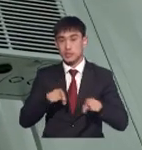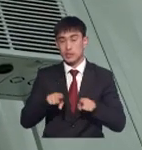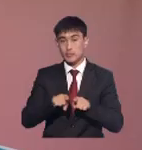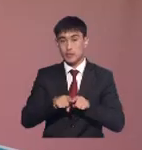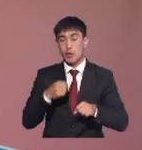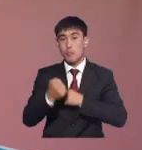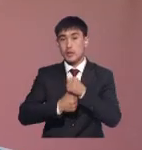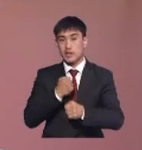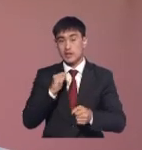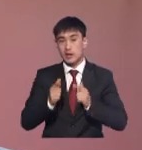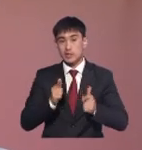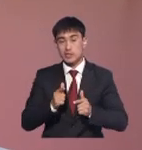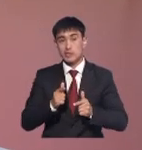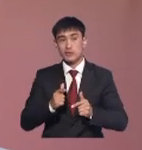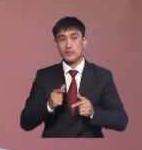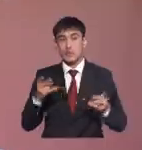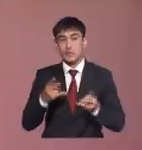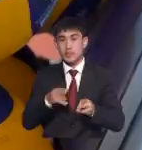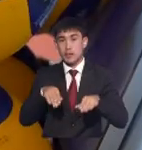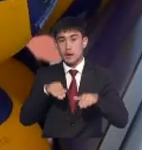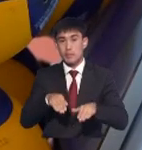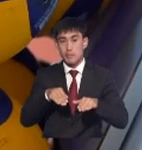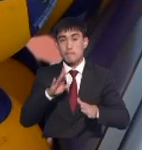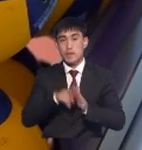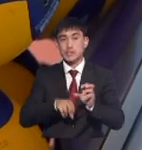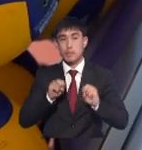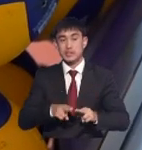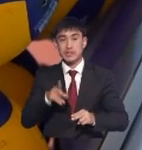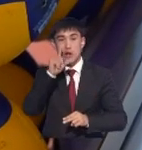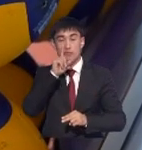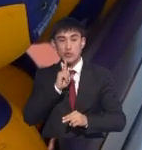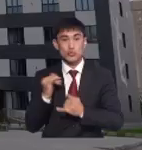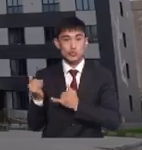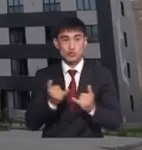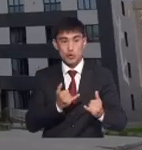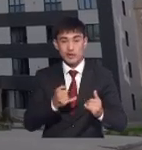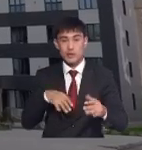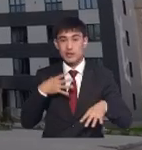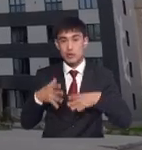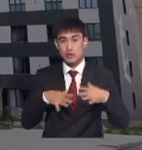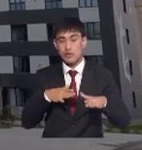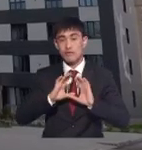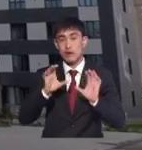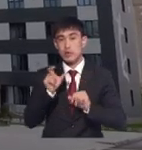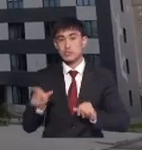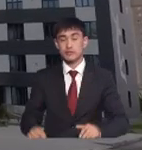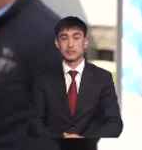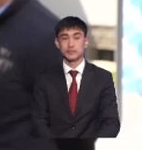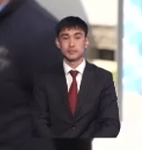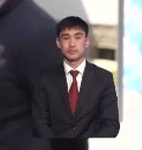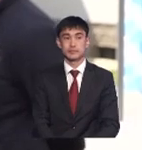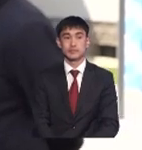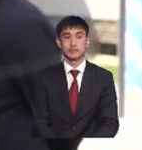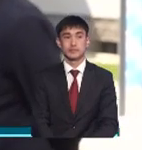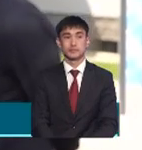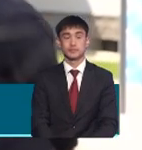материал гарантирует необходимую амортизацию, создавая безопасные и комфортные условия для тренировок волейболистов.